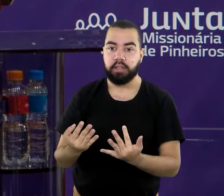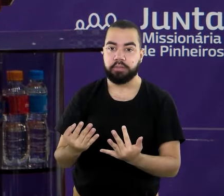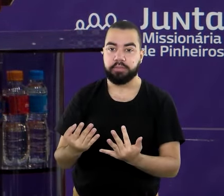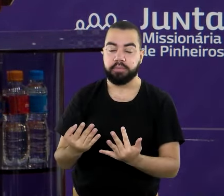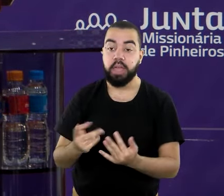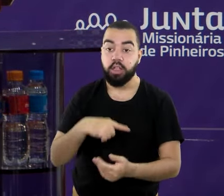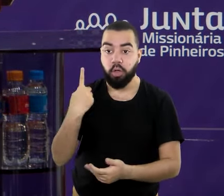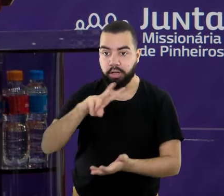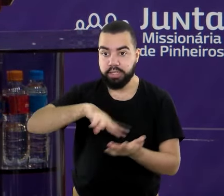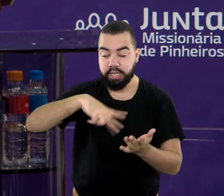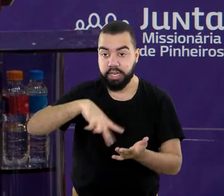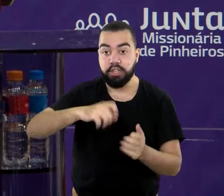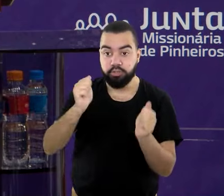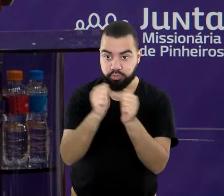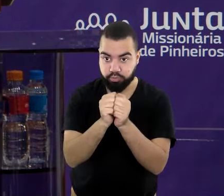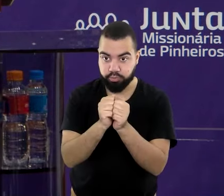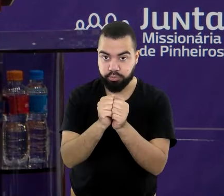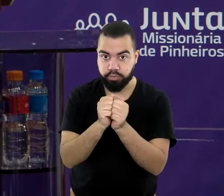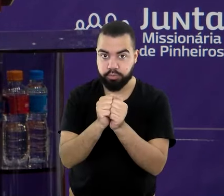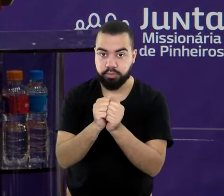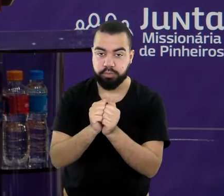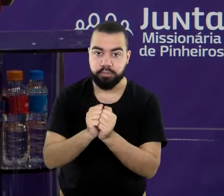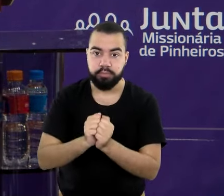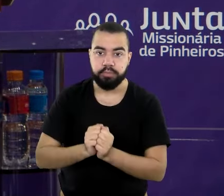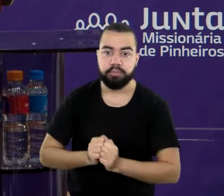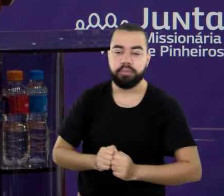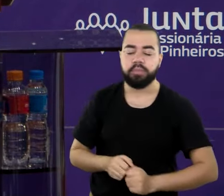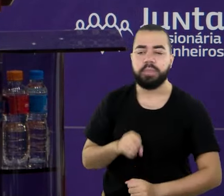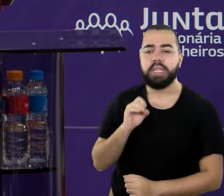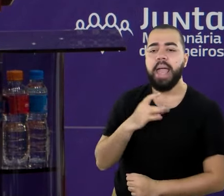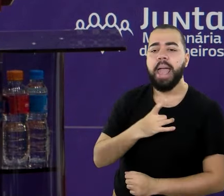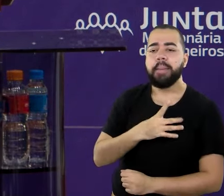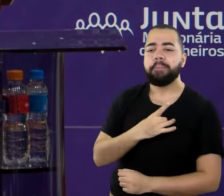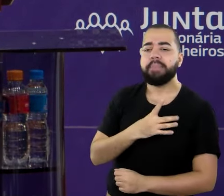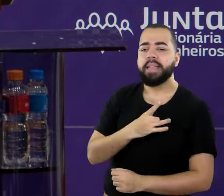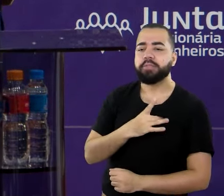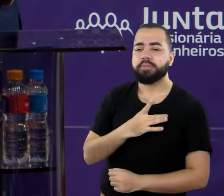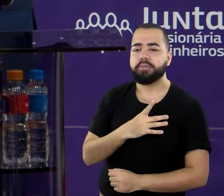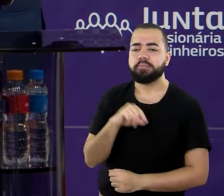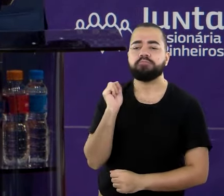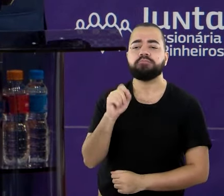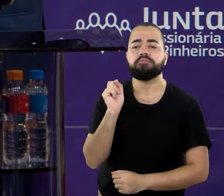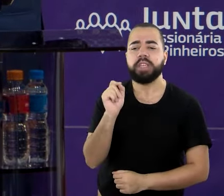두려움을 우리에게 줄까요? O que que traz medo na nossa vida?